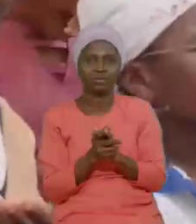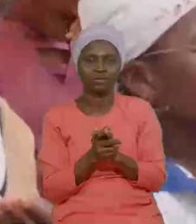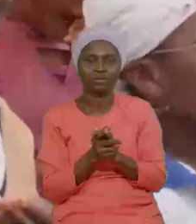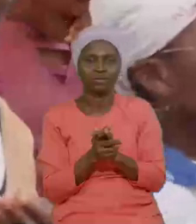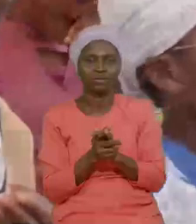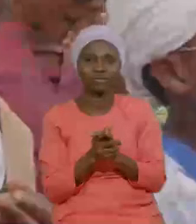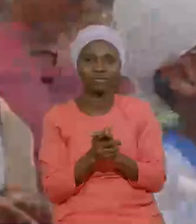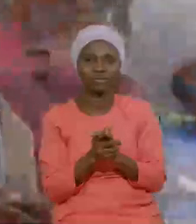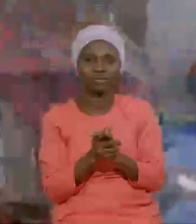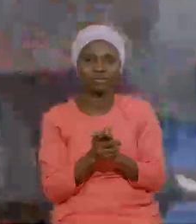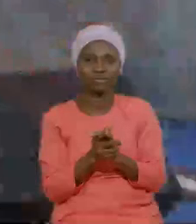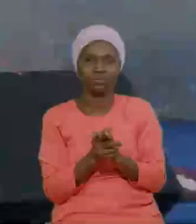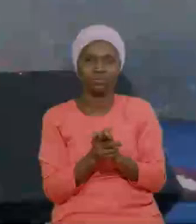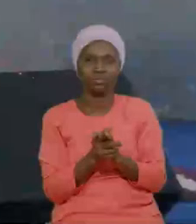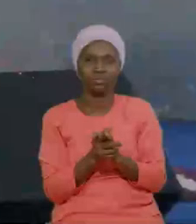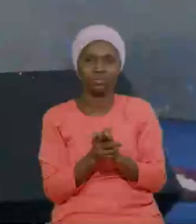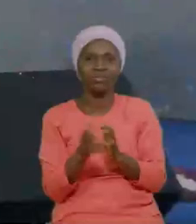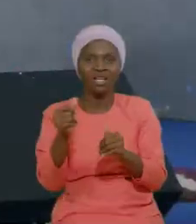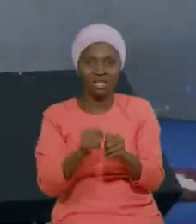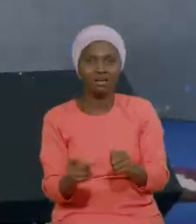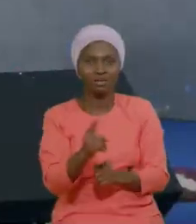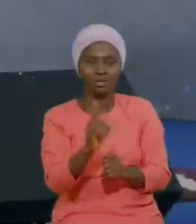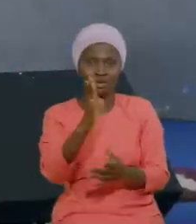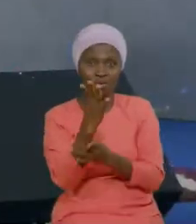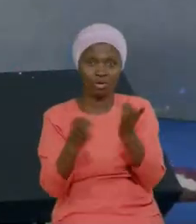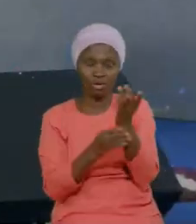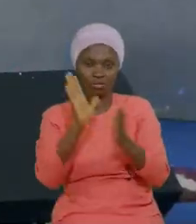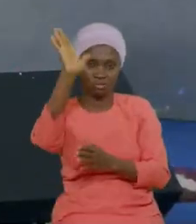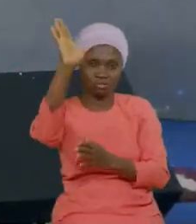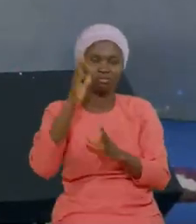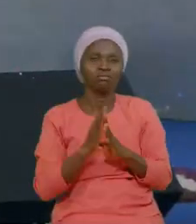Au nom de Jésus, nous prions. Now,